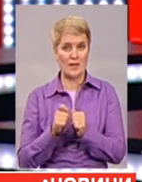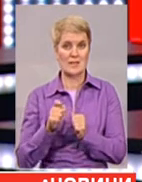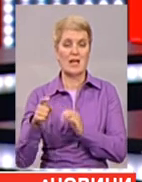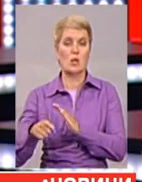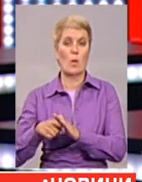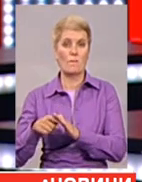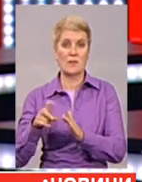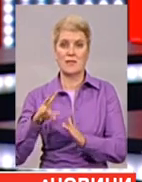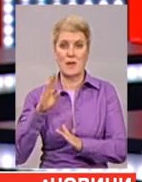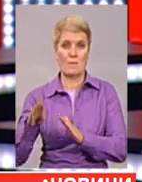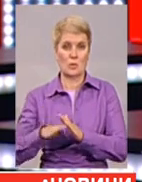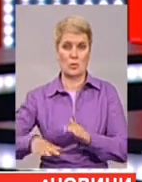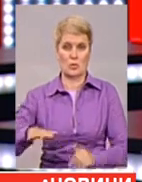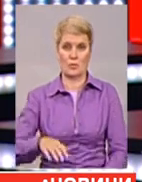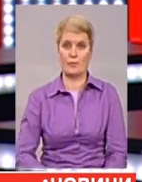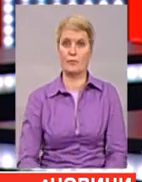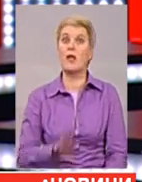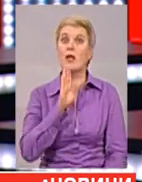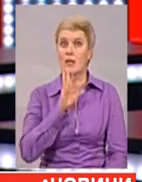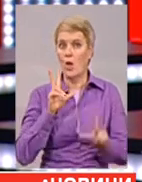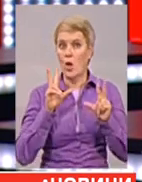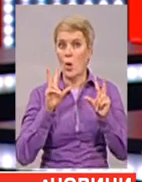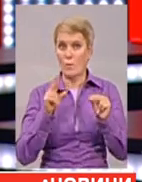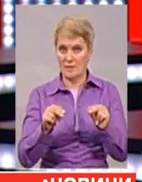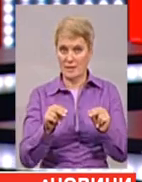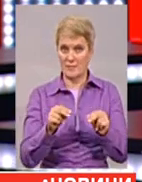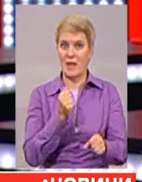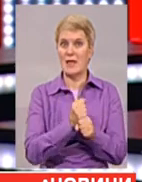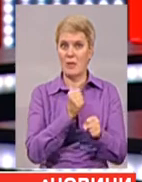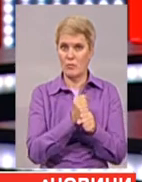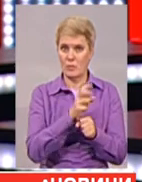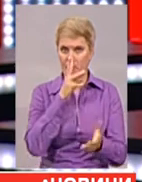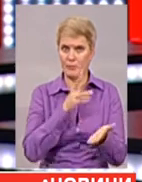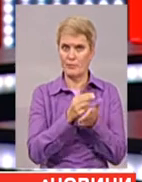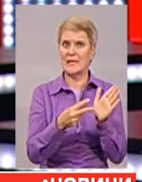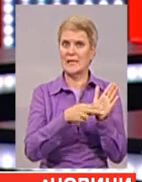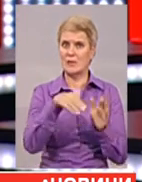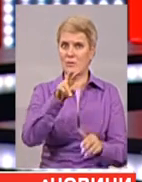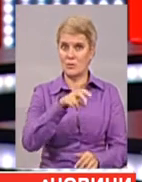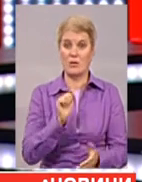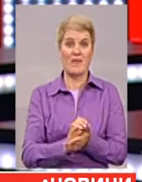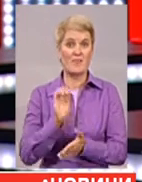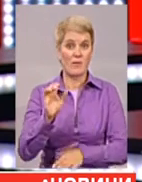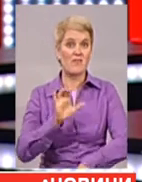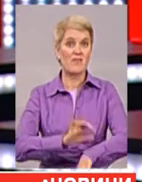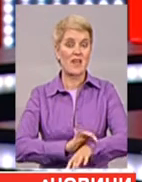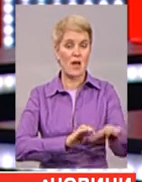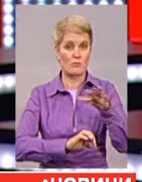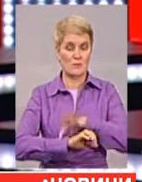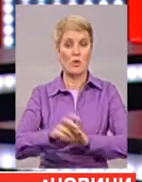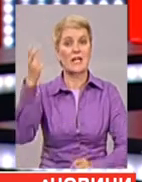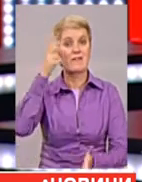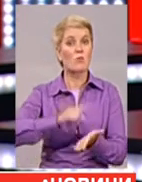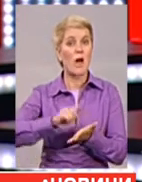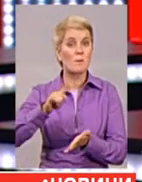Обіцяли роботу із зарплатнею до 7 тисяч доларів, а насправді відправляли в рабство. Під час спецоперації в київському аеропорту поліція затримала